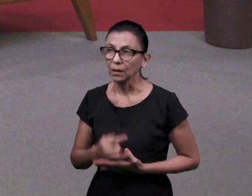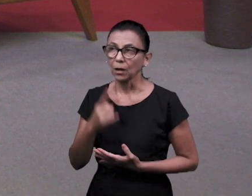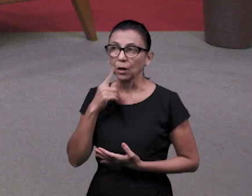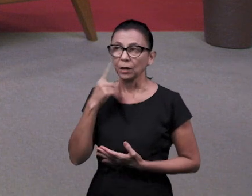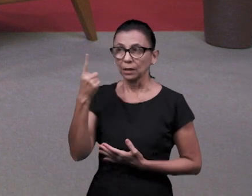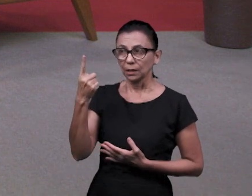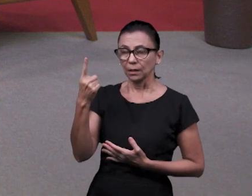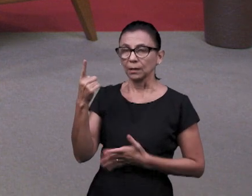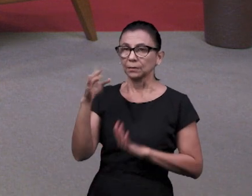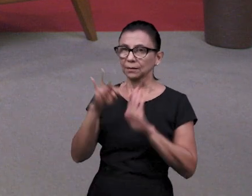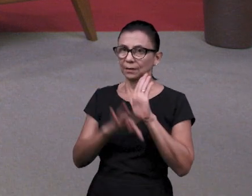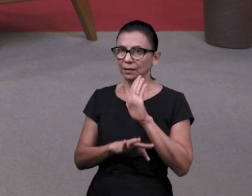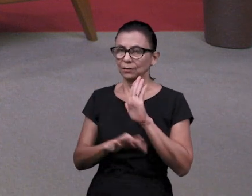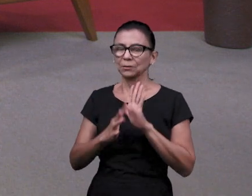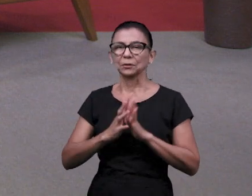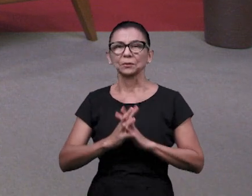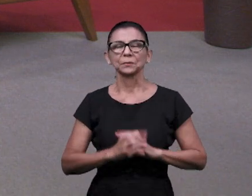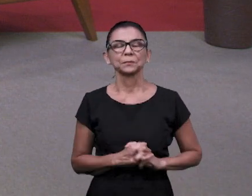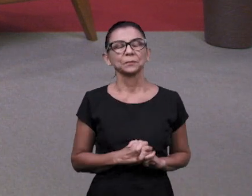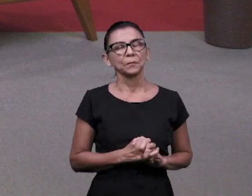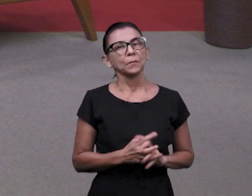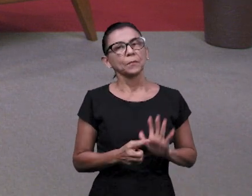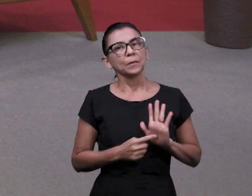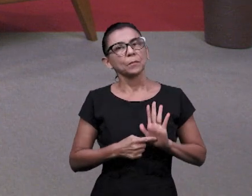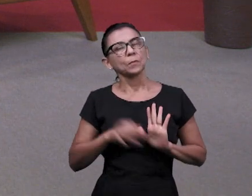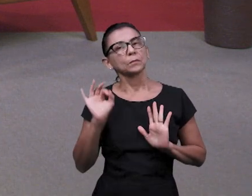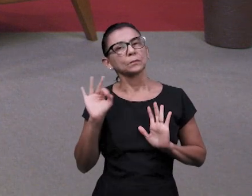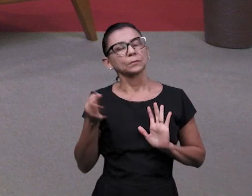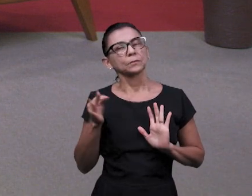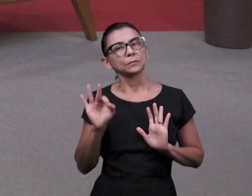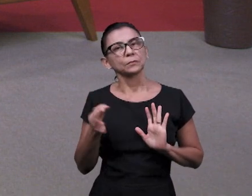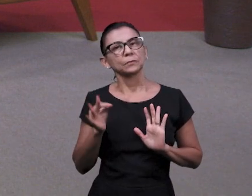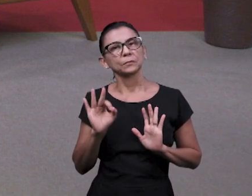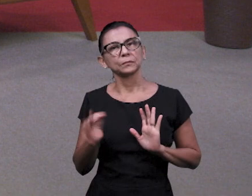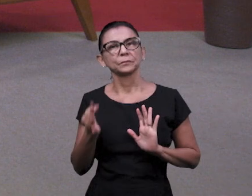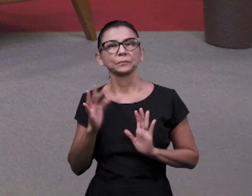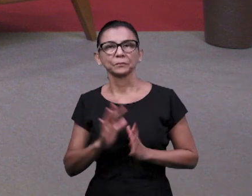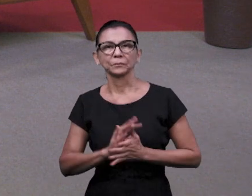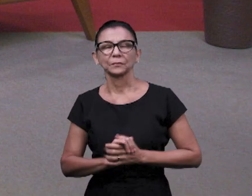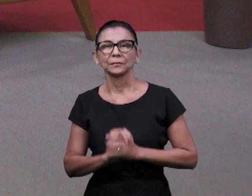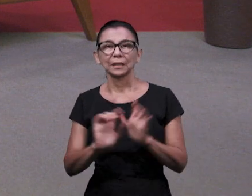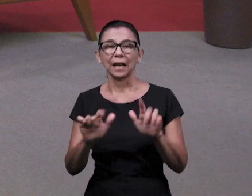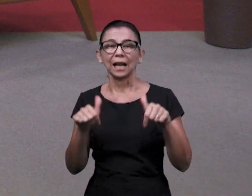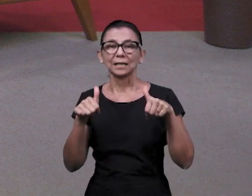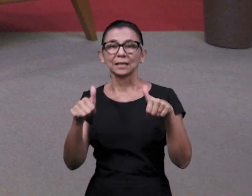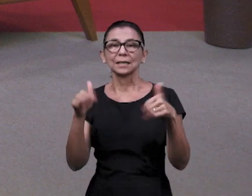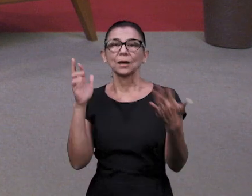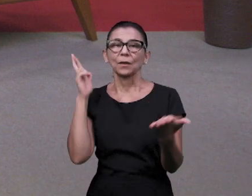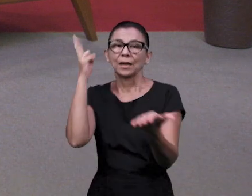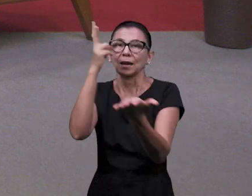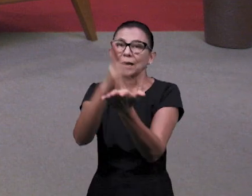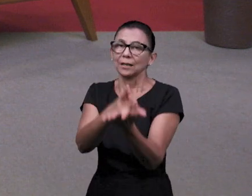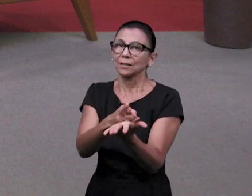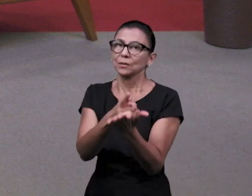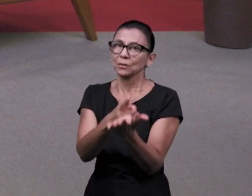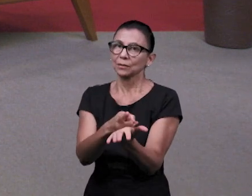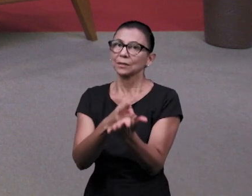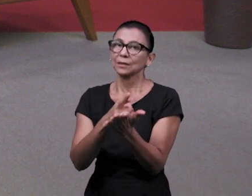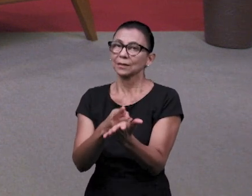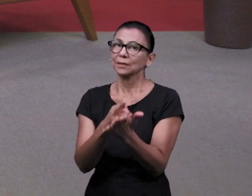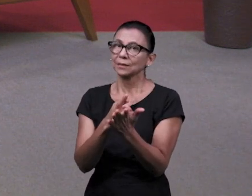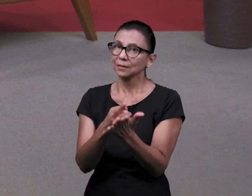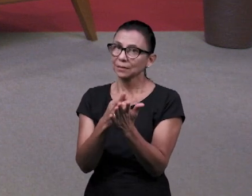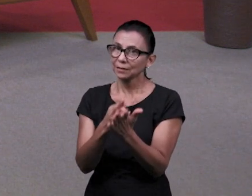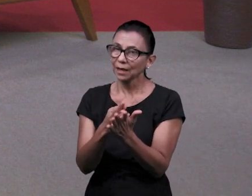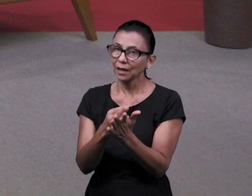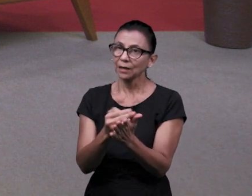deuxième, voici, qui parle exactement du principal effet, le résultat, la résurrection